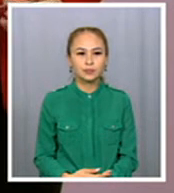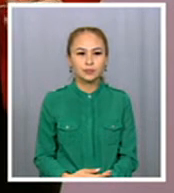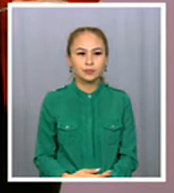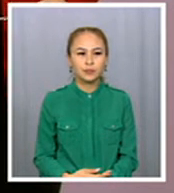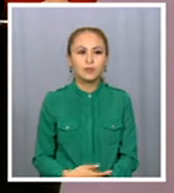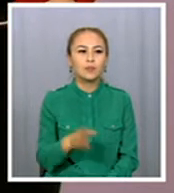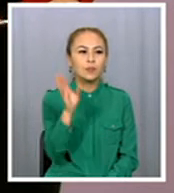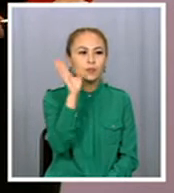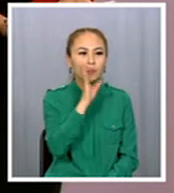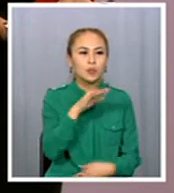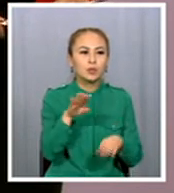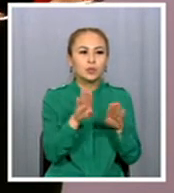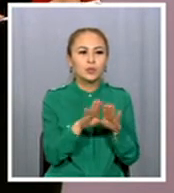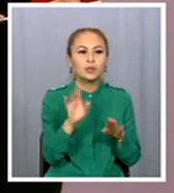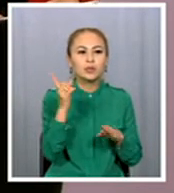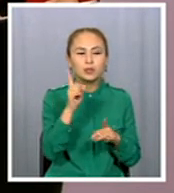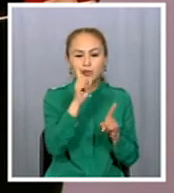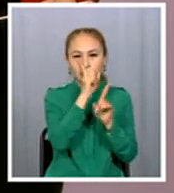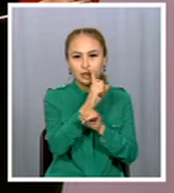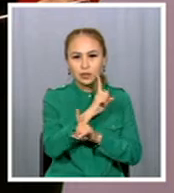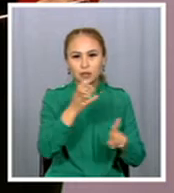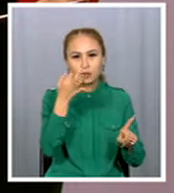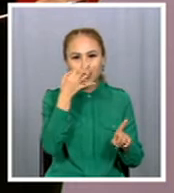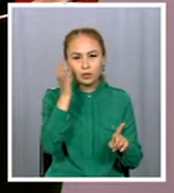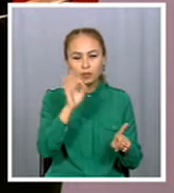Бұлақтың суы неліктен ерекше тәтті болды?